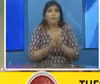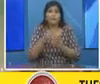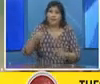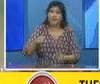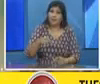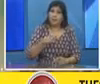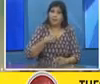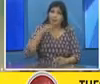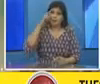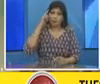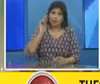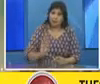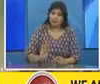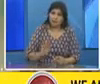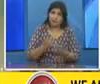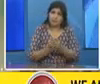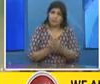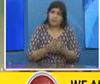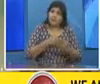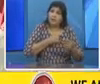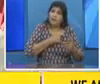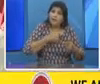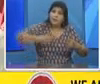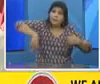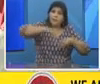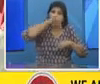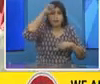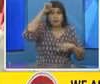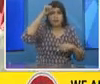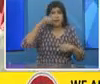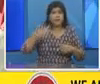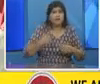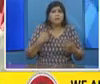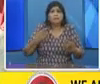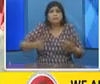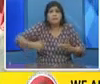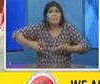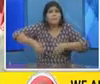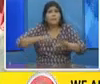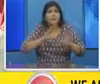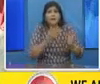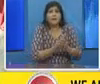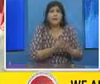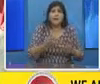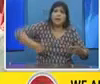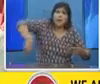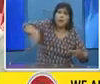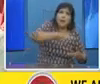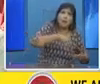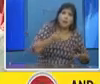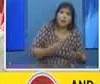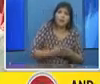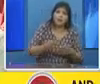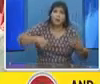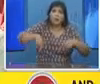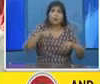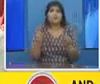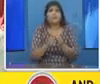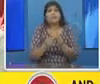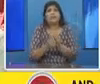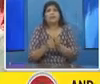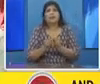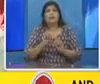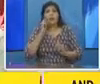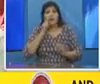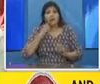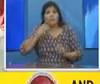हमें ये भी याद रखना है हमारे भारतीय खेल भी तो लोकल है और हम लोकल के लिए